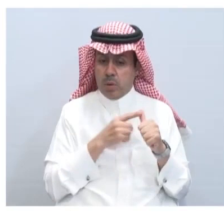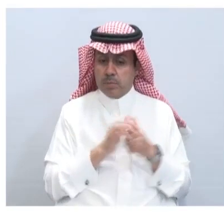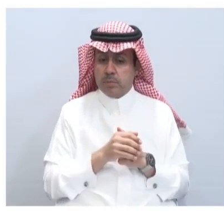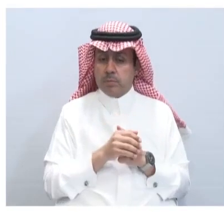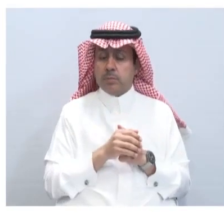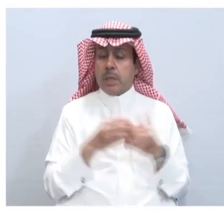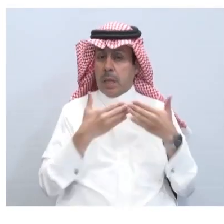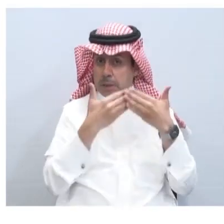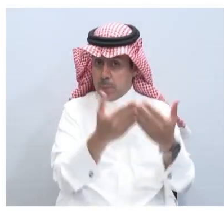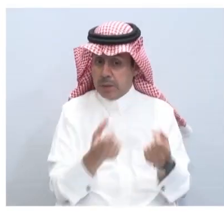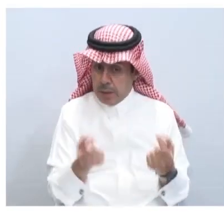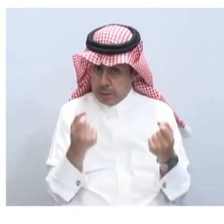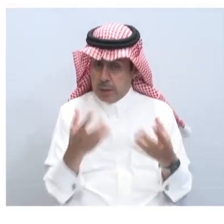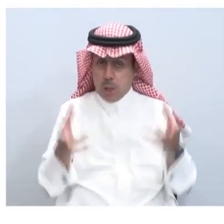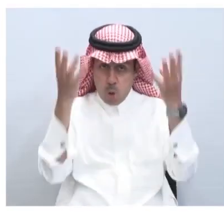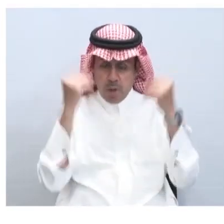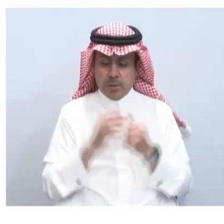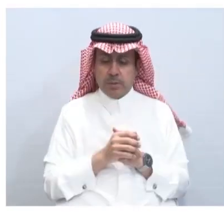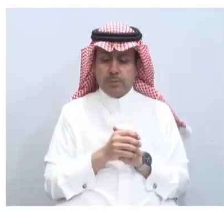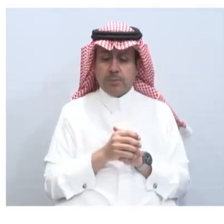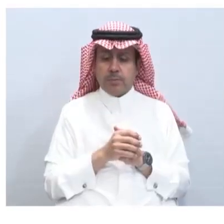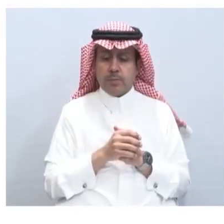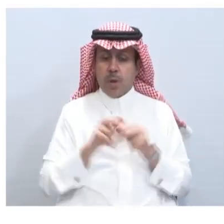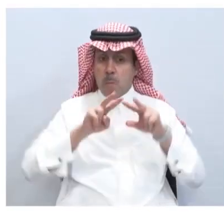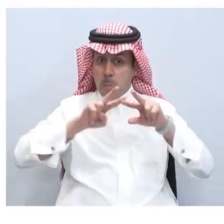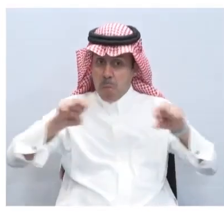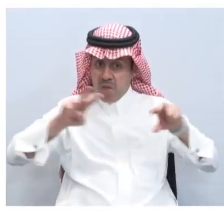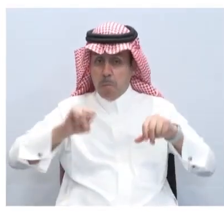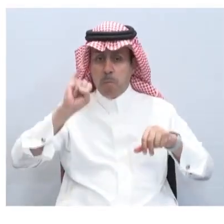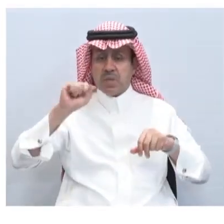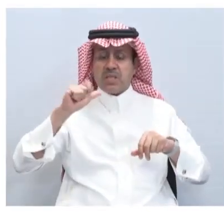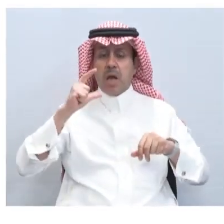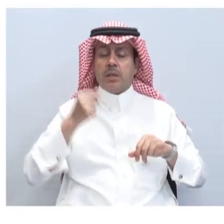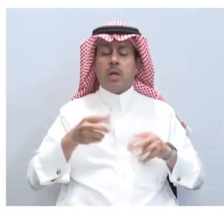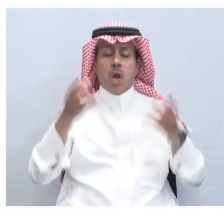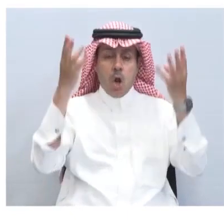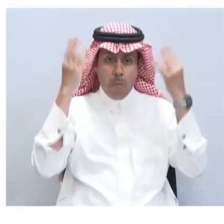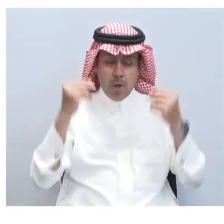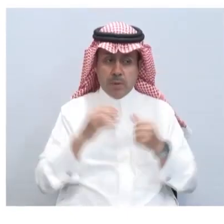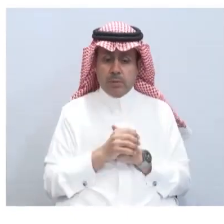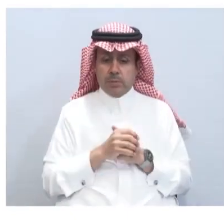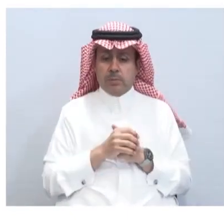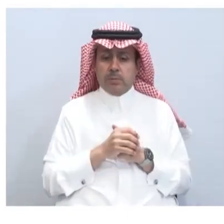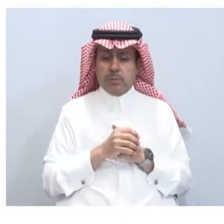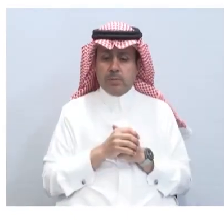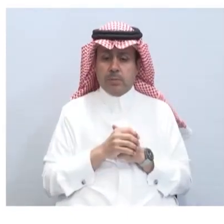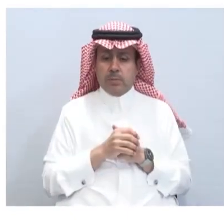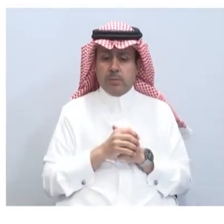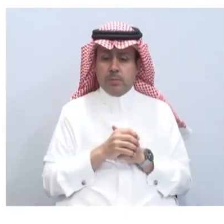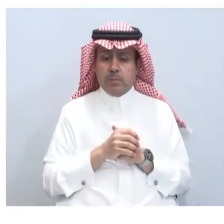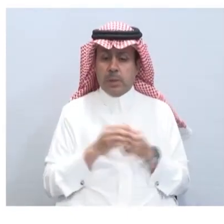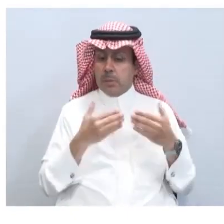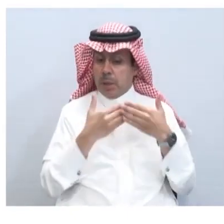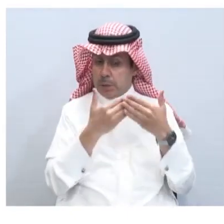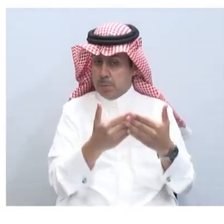اولا خدمات الانترنت المعلوماتي اولا هي البحث في مصادر المعلومات ثانيا